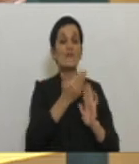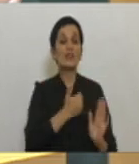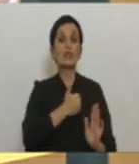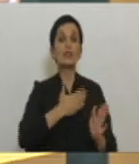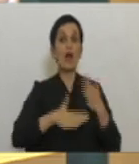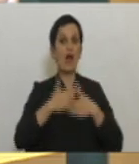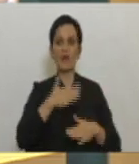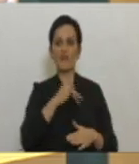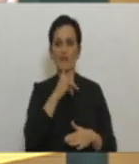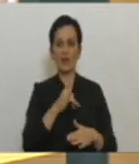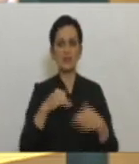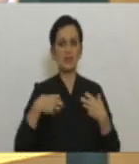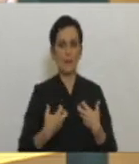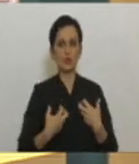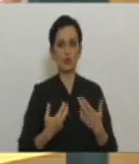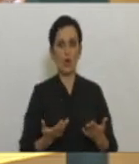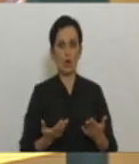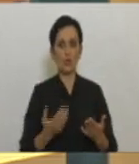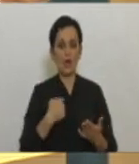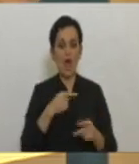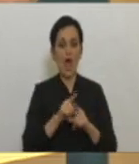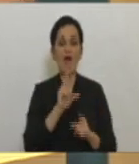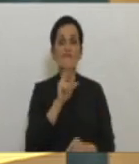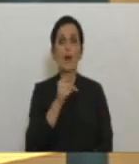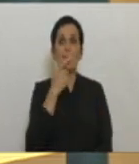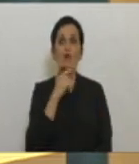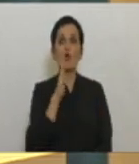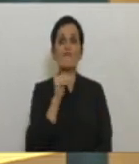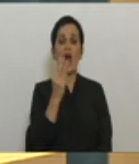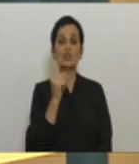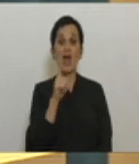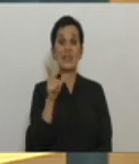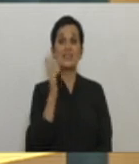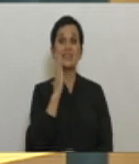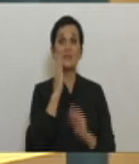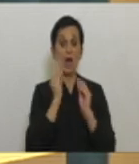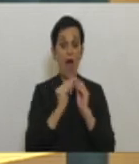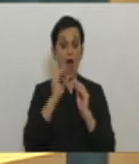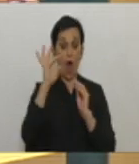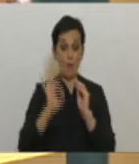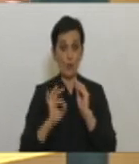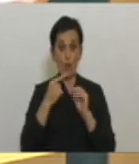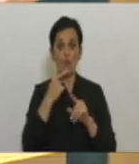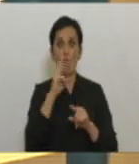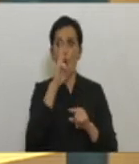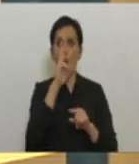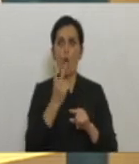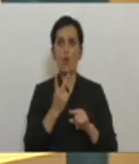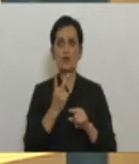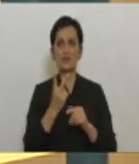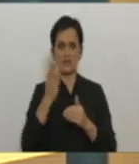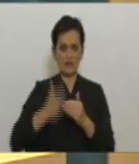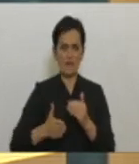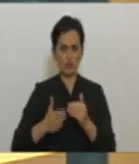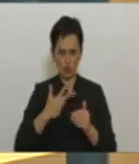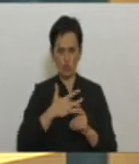გაგიხარდებოდათ. სამწუხაროდ ამის თქმა რომ მიწევს. ბატონი ვაშაძე სიმართლეს რო ლაპარაკობდეს 10% ორი თვე და ორ თვეში დაგვასრულებ და იგულს ვერ გეუბნებით.